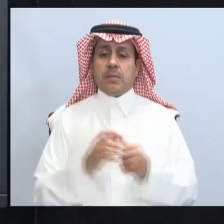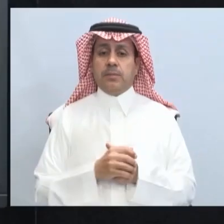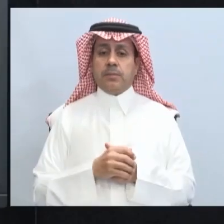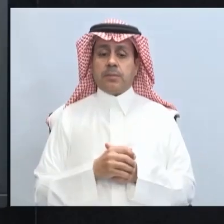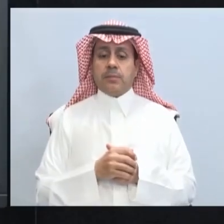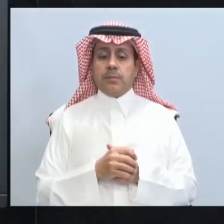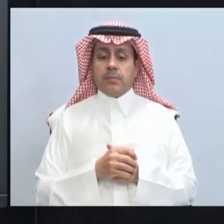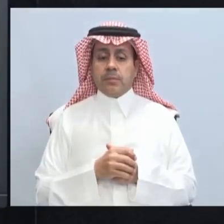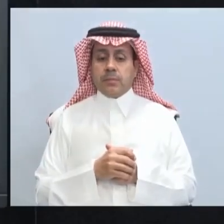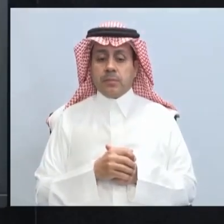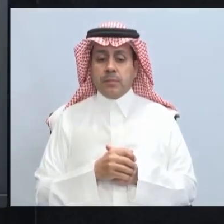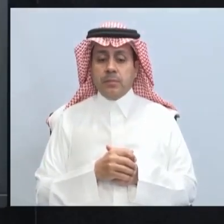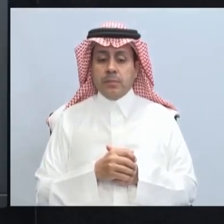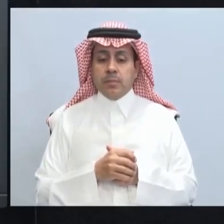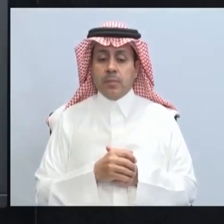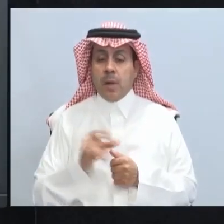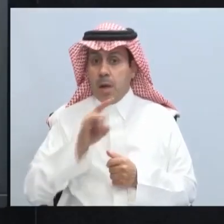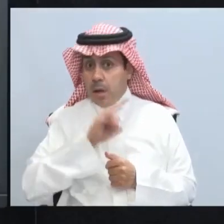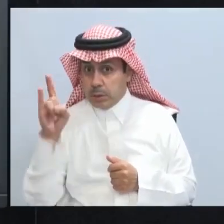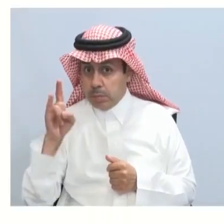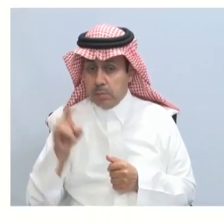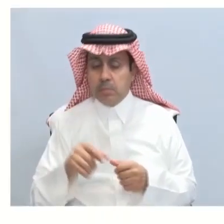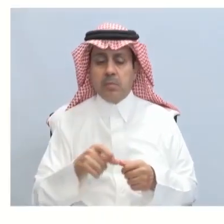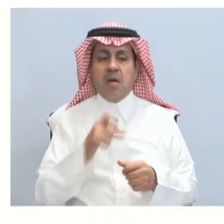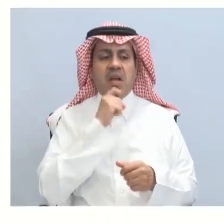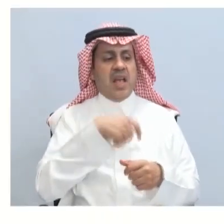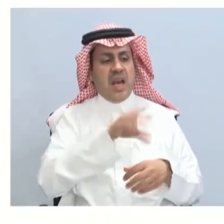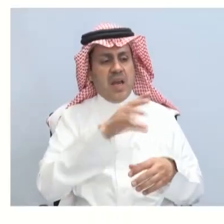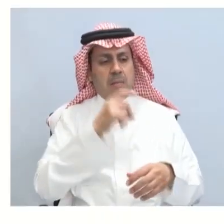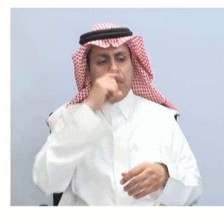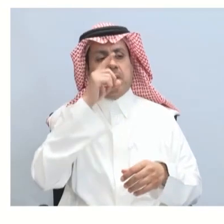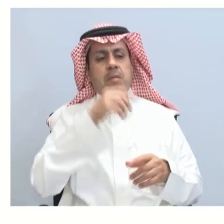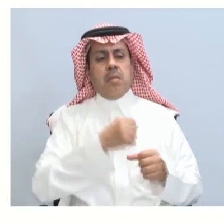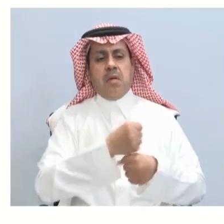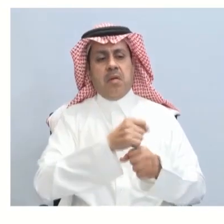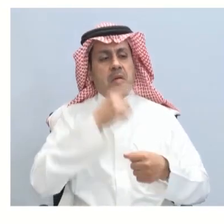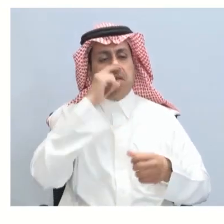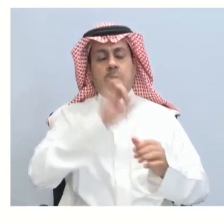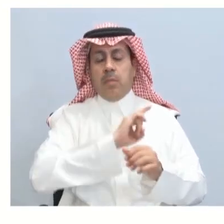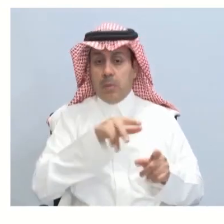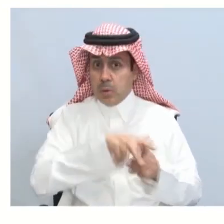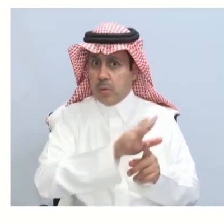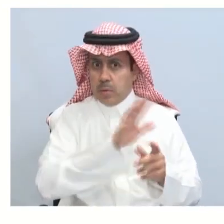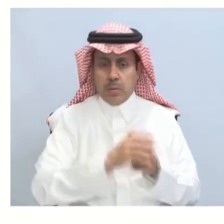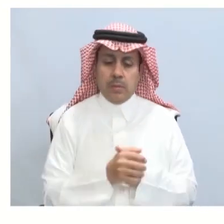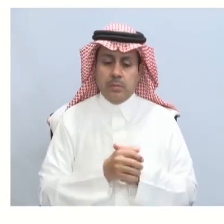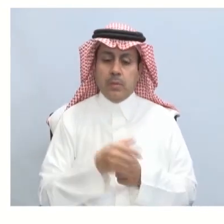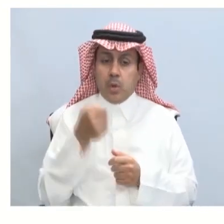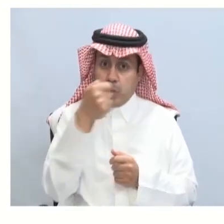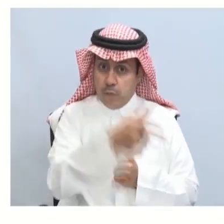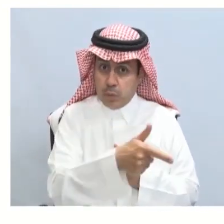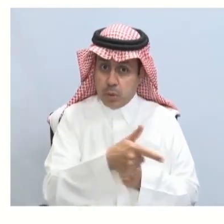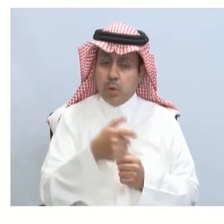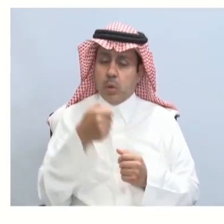السنه هنا عدم احتقار الخادم او التعدي عليه ايضا ثانيا اعطاء